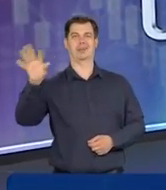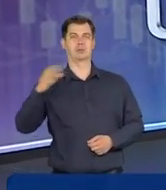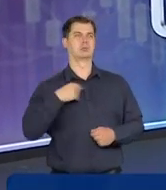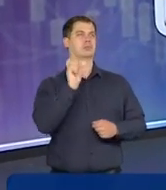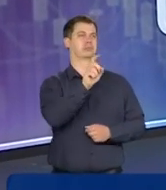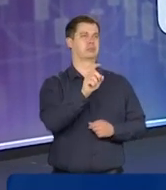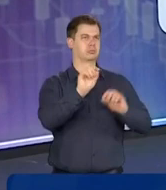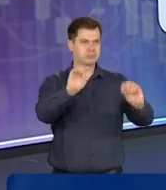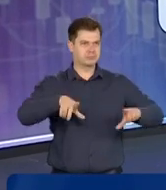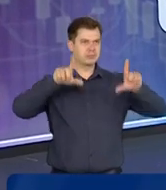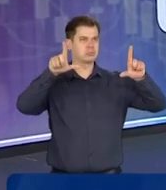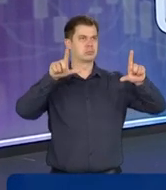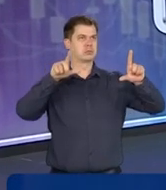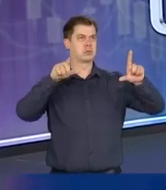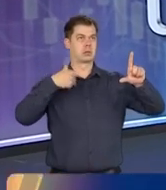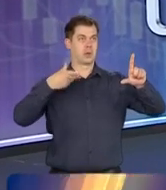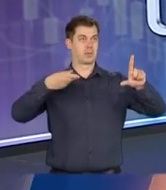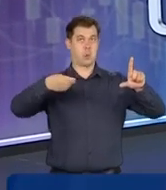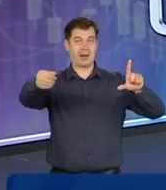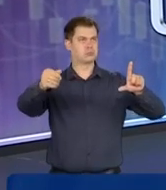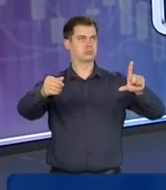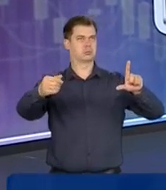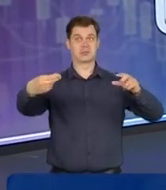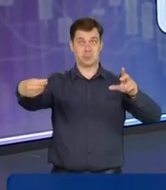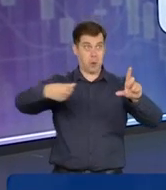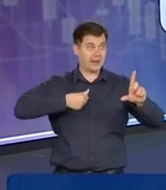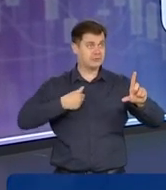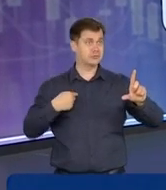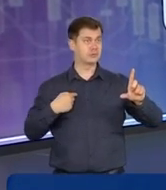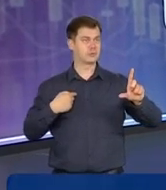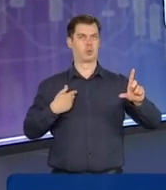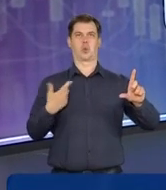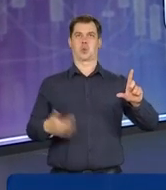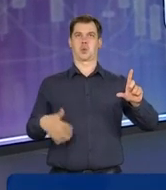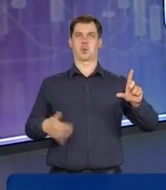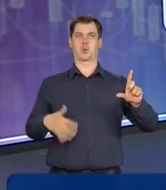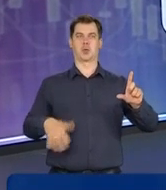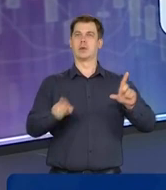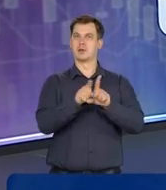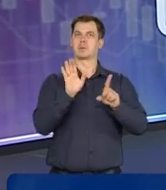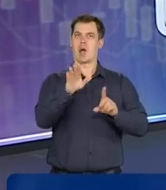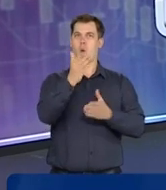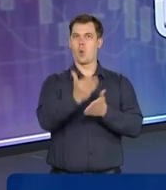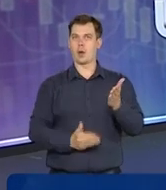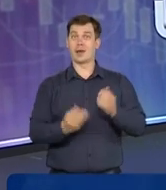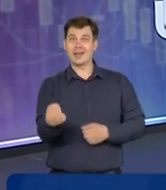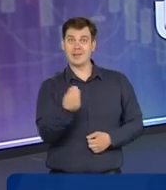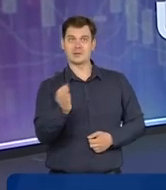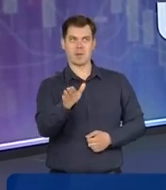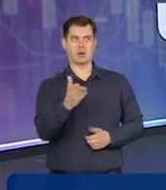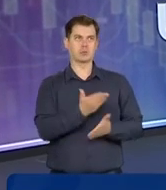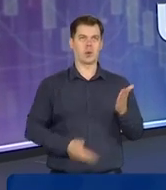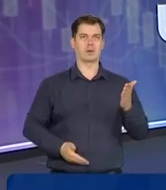że jest podatek nie do zapłaty tylko do zwrotu a dodatkowo jeszcze państwo mają jakąś ulgę i odliczanie